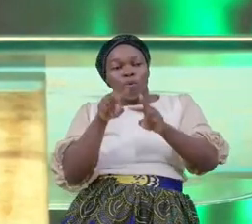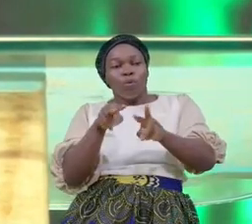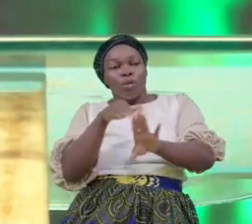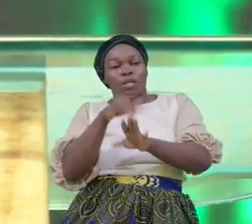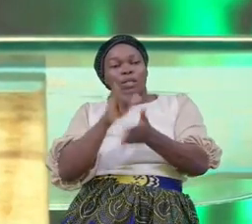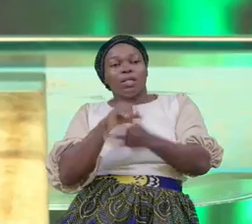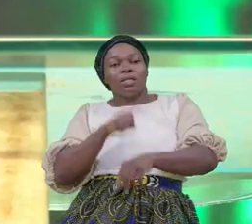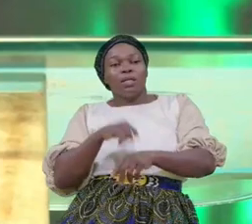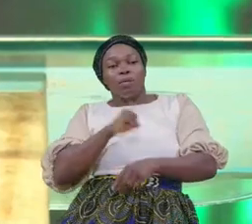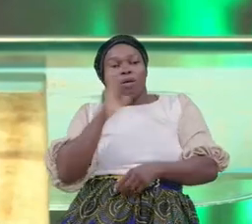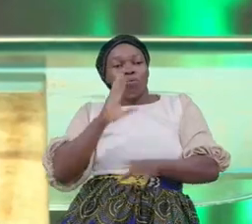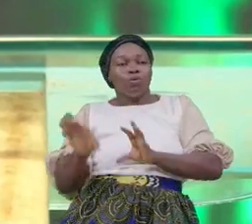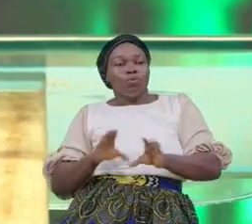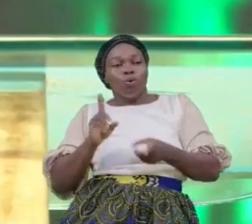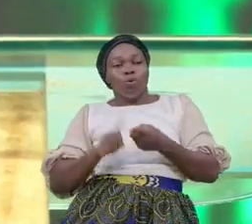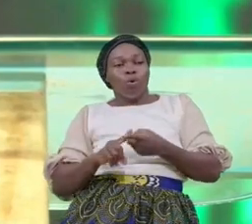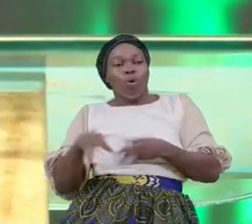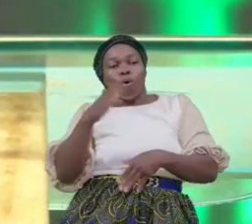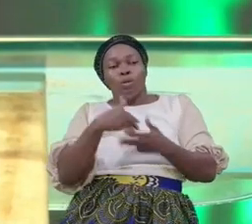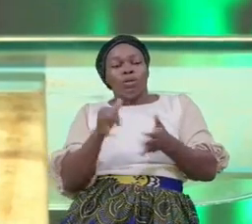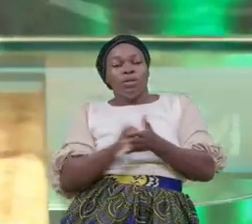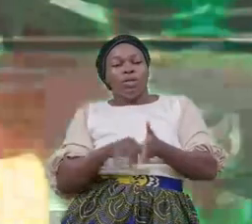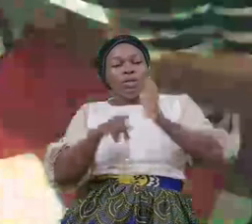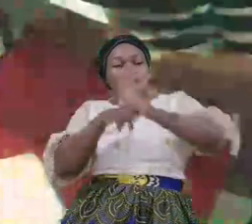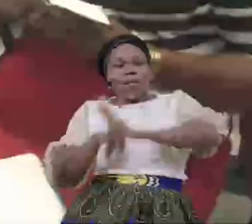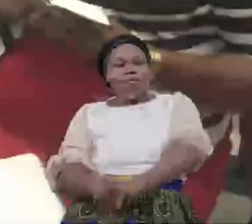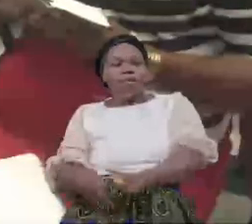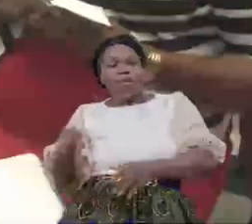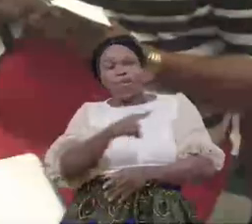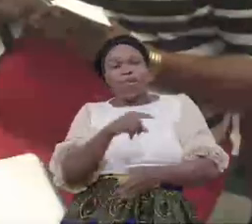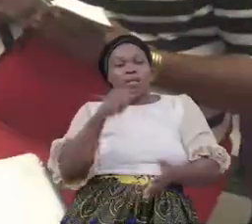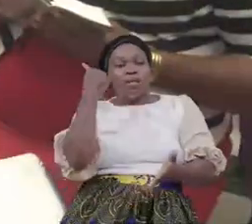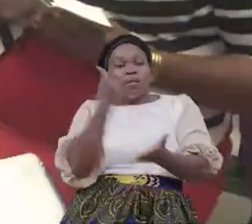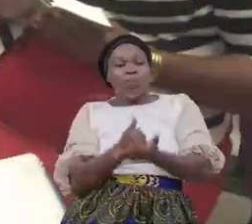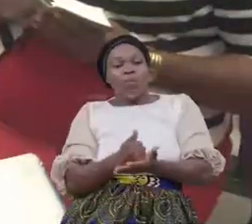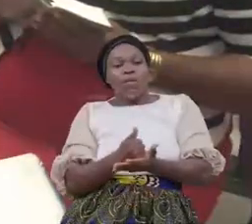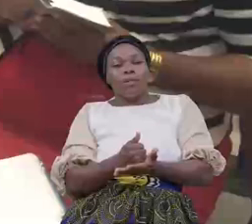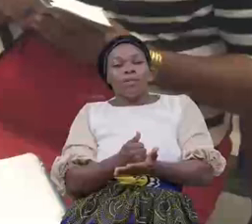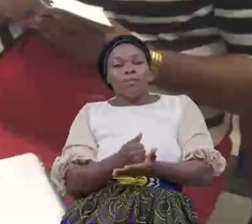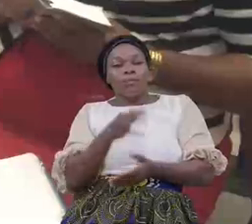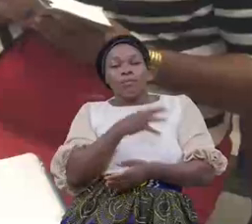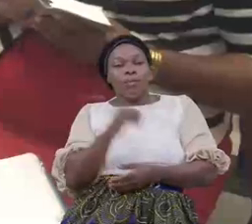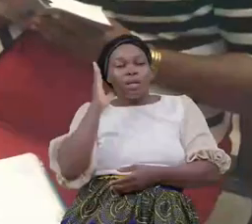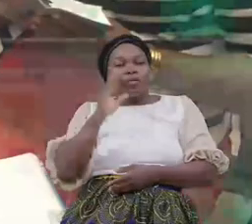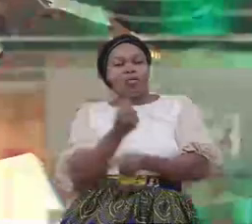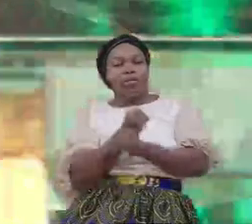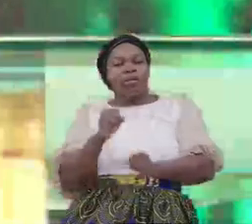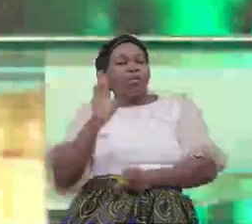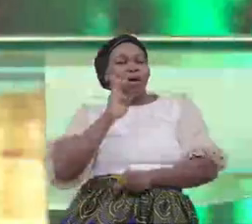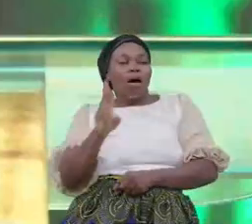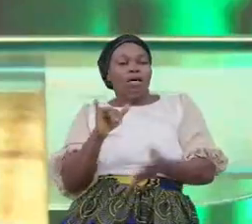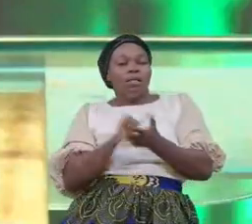temps-là, j'agirai contre tous tes oppresseurs. Je délivrerai